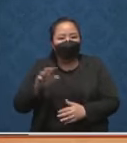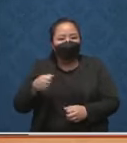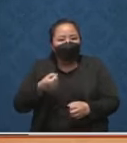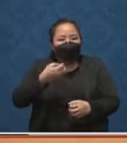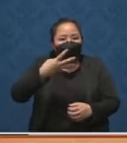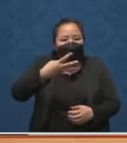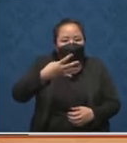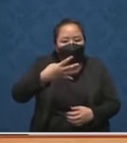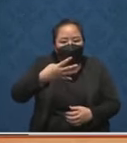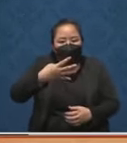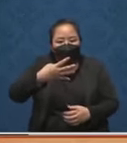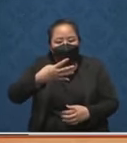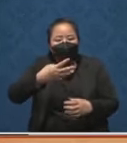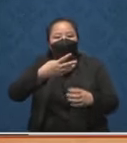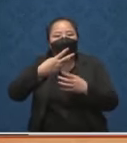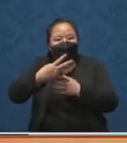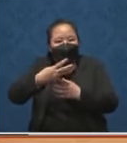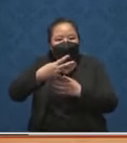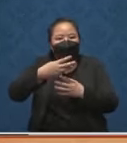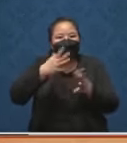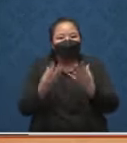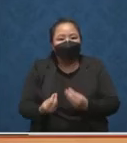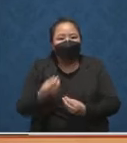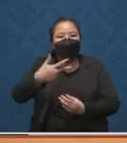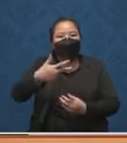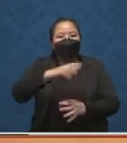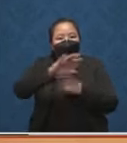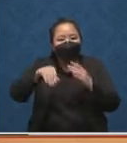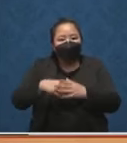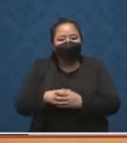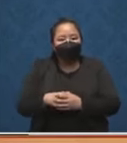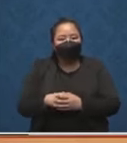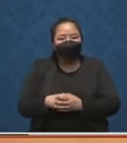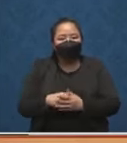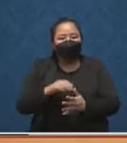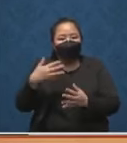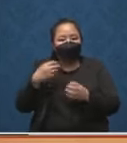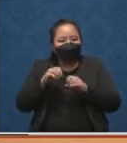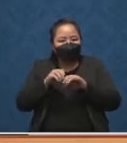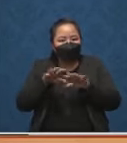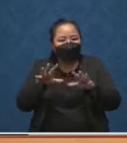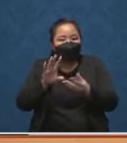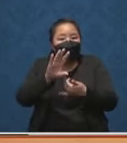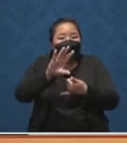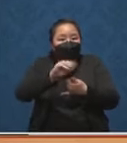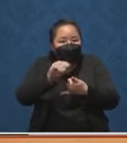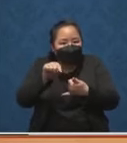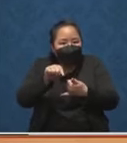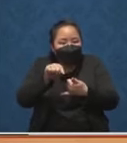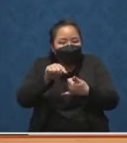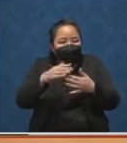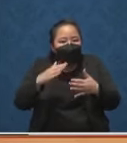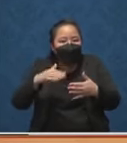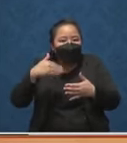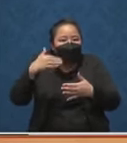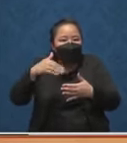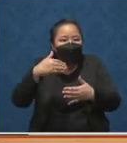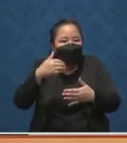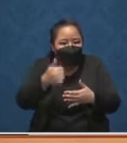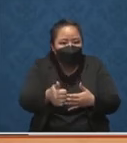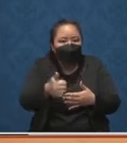รายด้วยนะคะแม้ว่าสุดท้ายบริษัทก็จะยอมคลายคลื่นความถี่บางส่วนแล้วก็ทำให้ดีลเนี้ยมันผ่านไปได้ใน